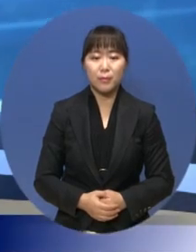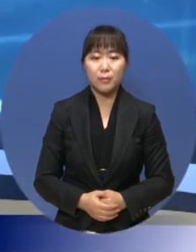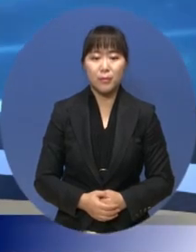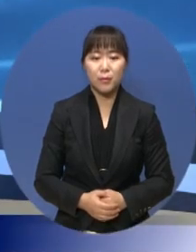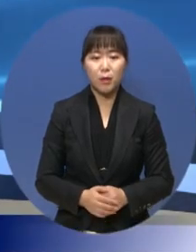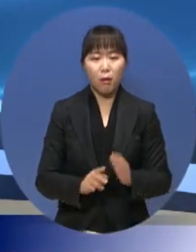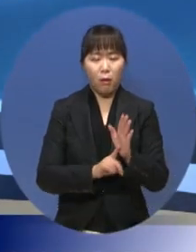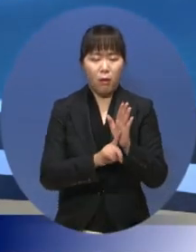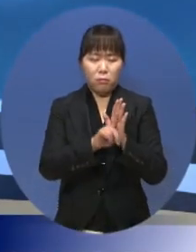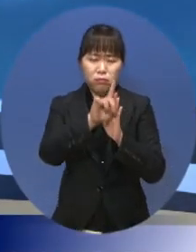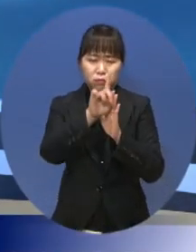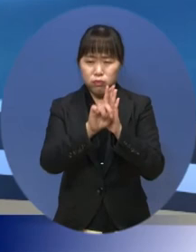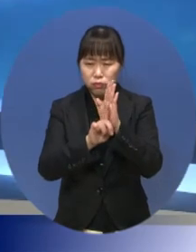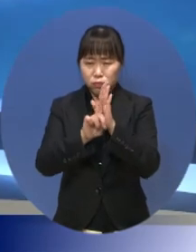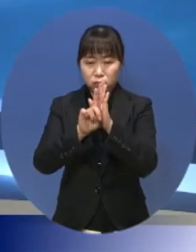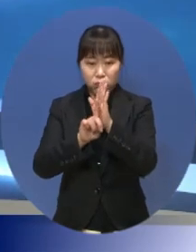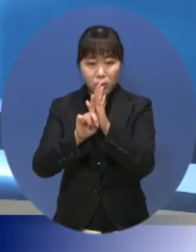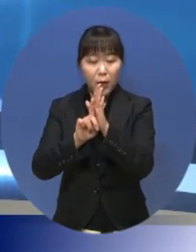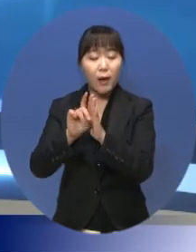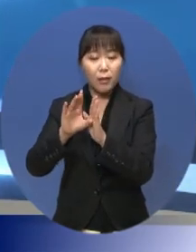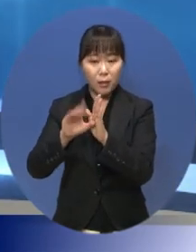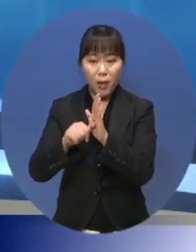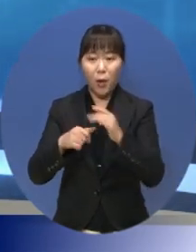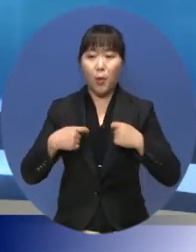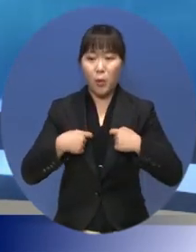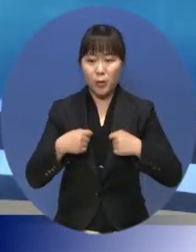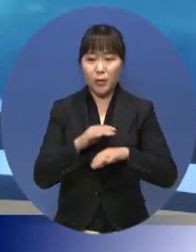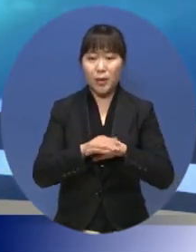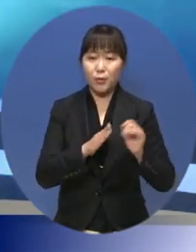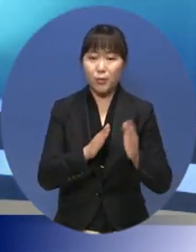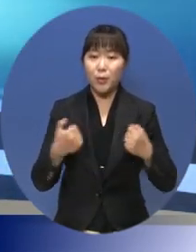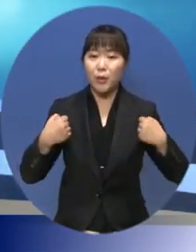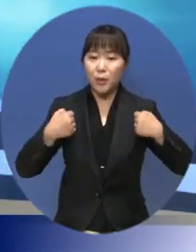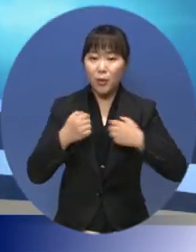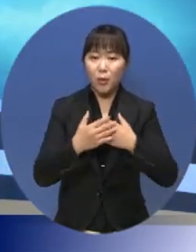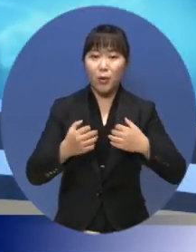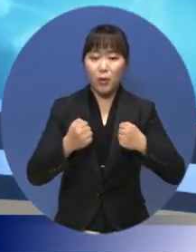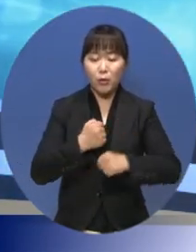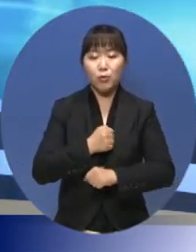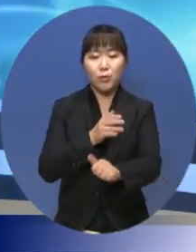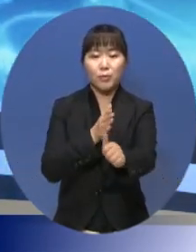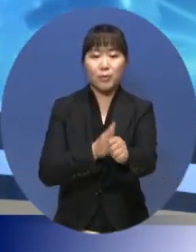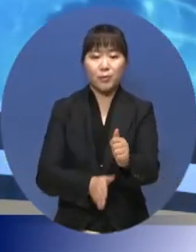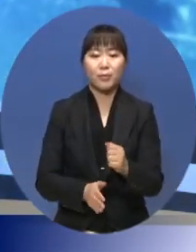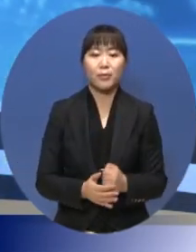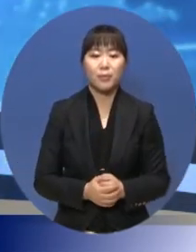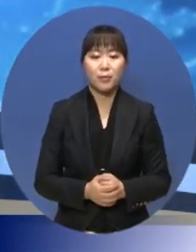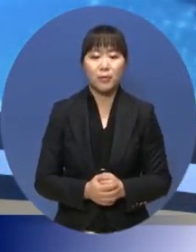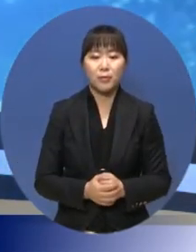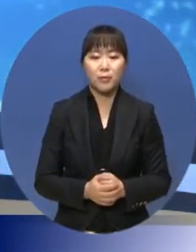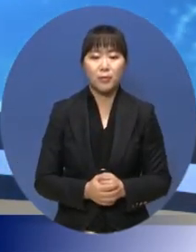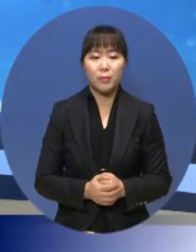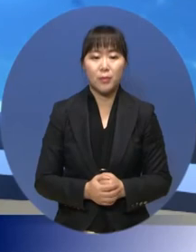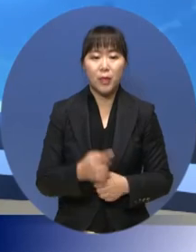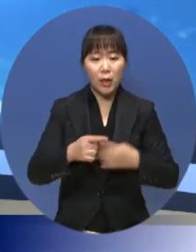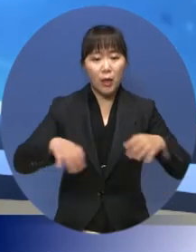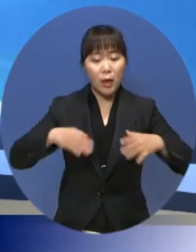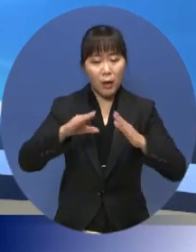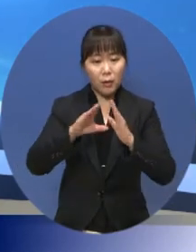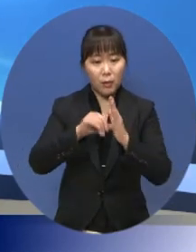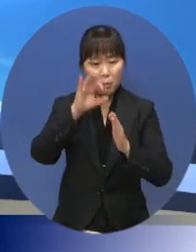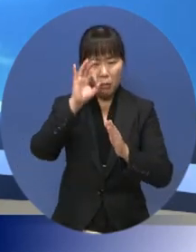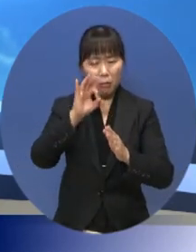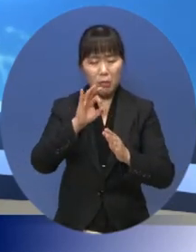기온이 널뛰기를 하는 요즘인데요. 옷차림 잘 챙기셔서 건강 유의하시기 바랍니다. 가을이면